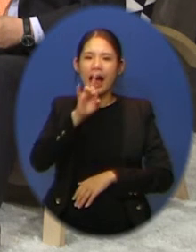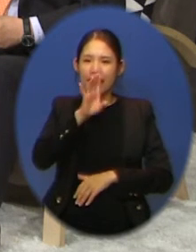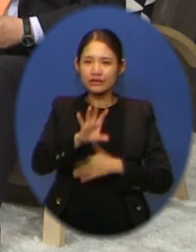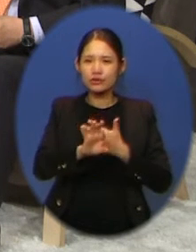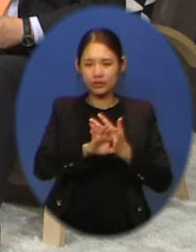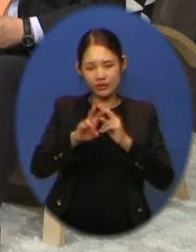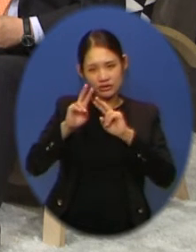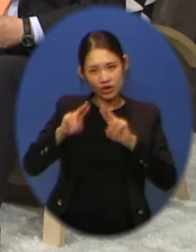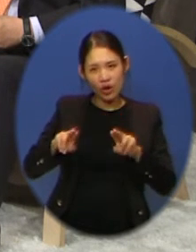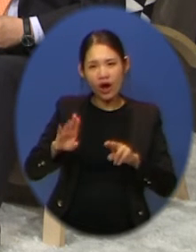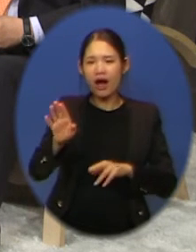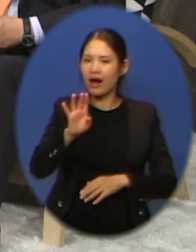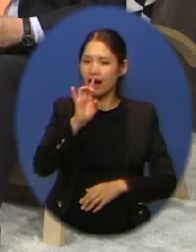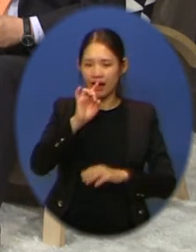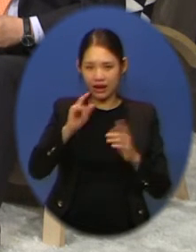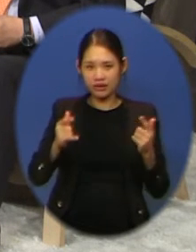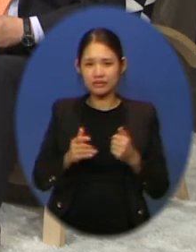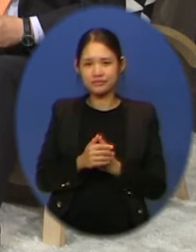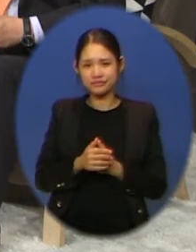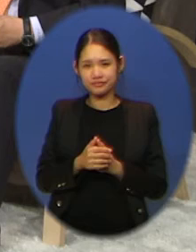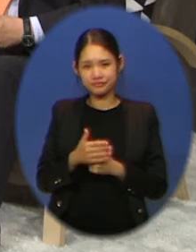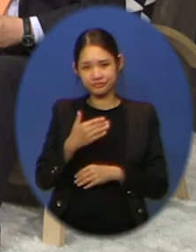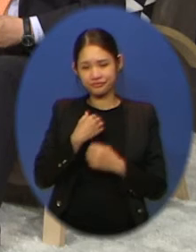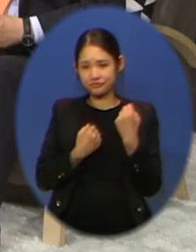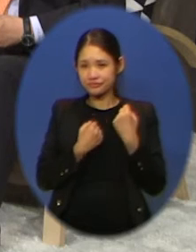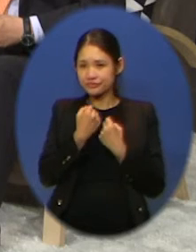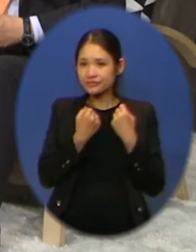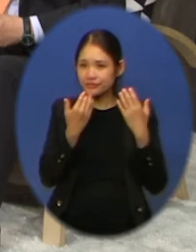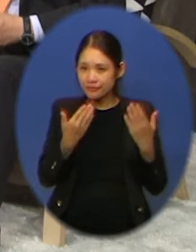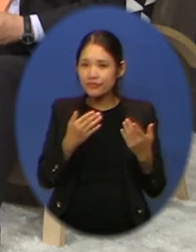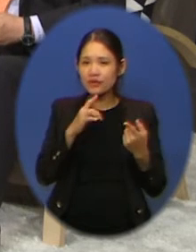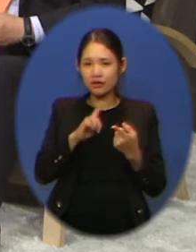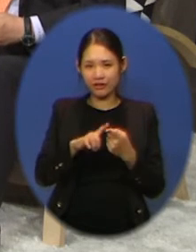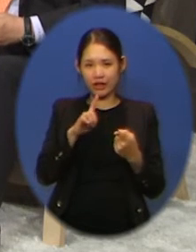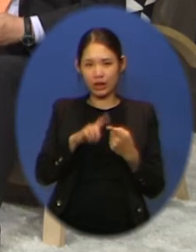되면 철수한다. 그게 아니라 제가 거기에 대해서 말씀드릴게요. 그것이